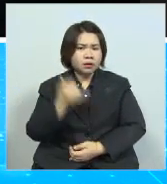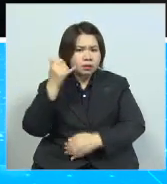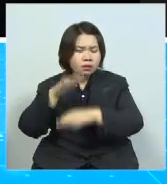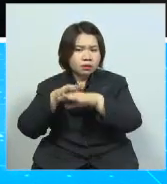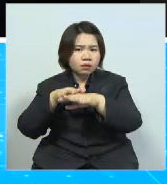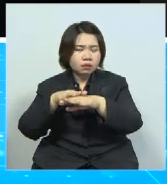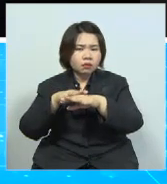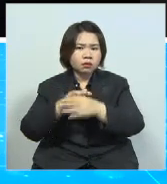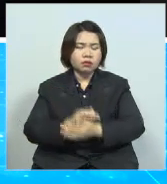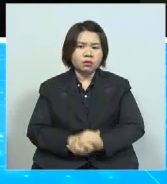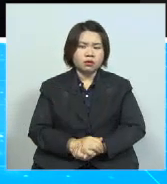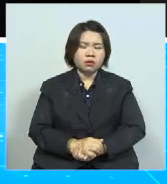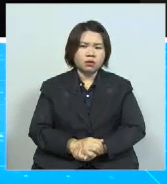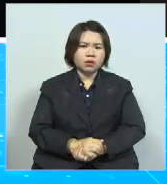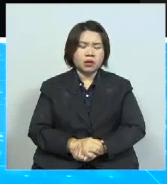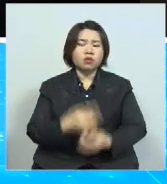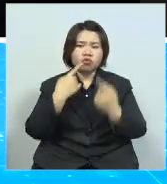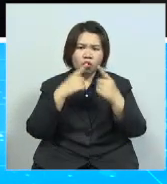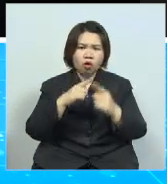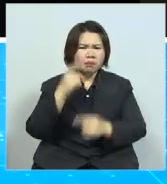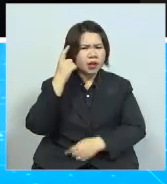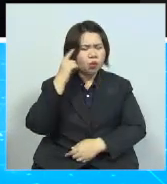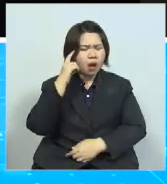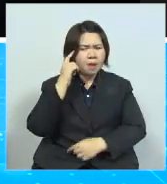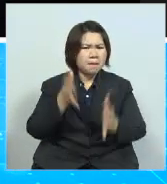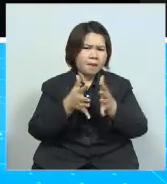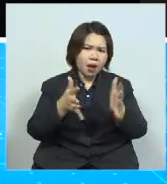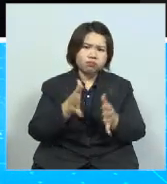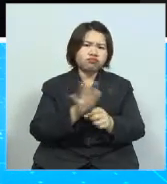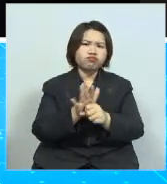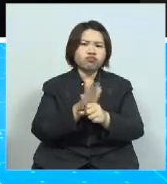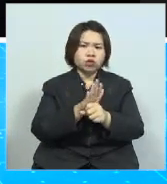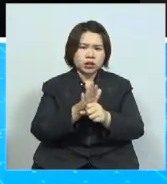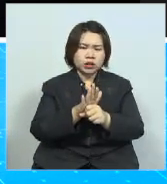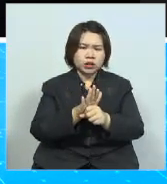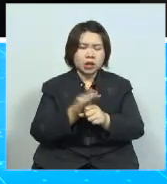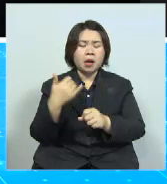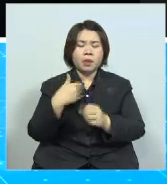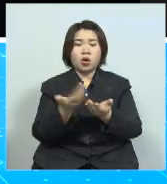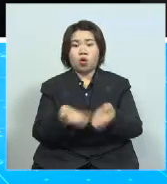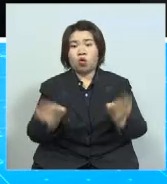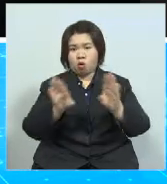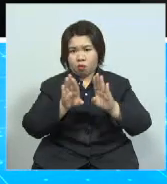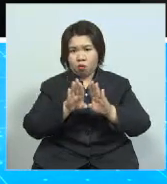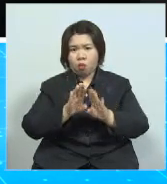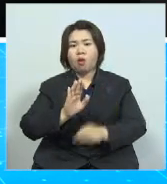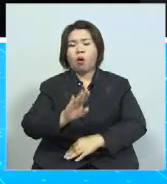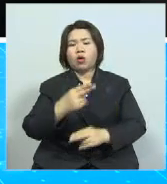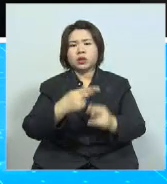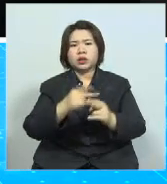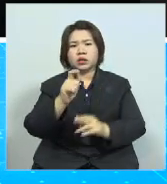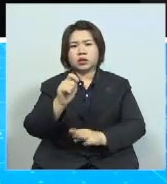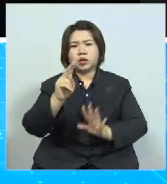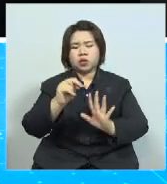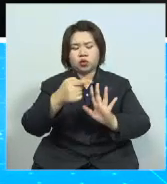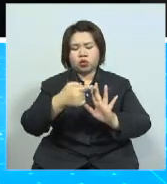านรัฐมนตรีคะ จำนวนไม่น่าจะมากแต่ก็อย่างน้อยก็มีครอบครัวของคุณเนี่ยอนุพงษ์เนี่ยที ่ บัง